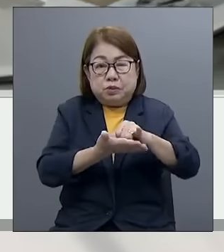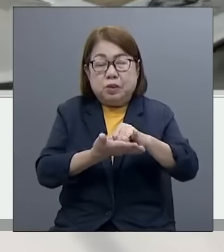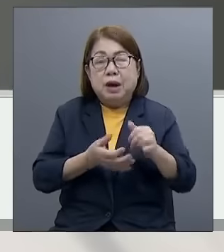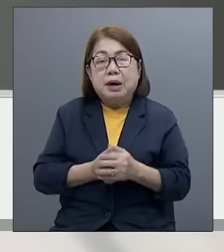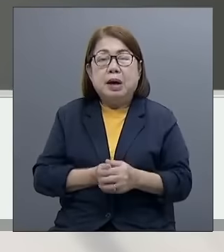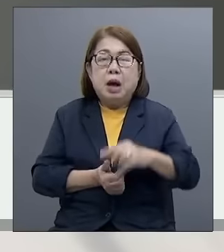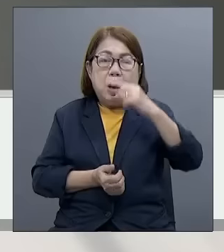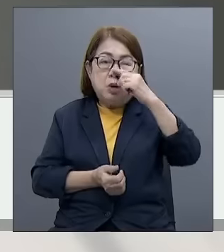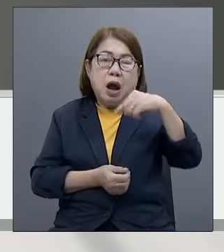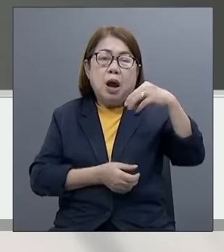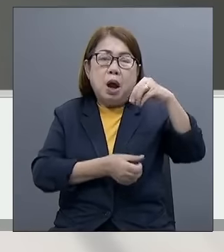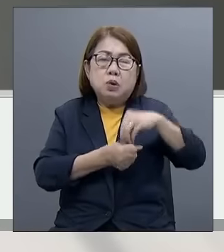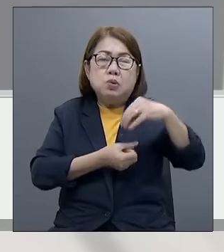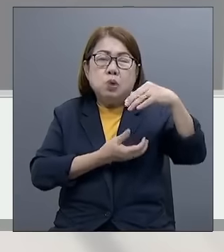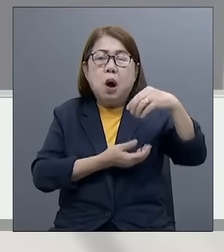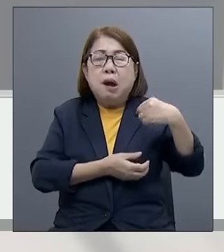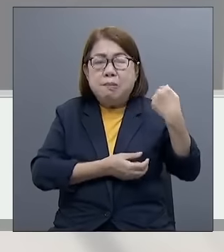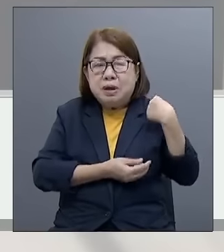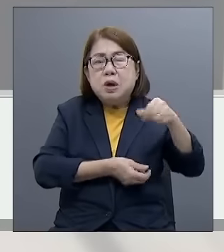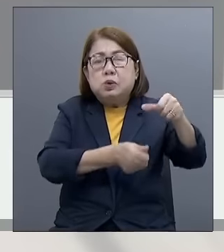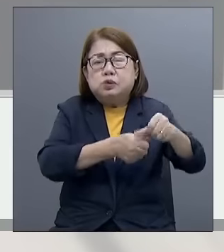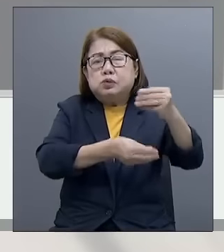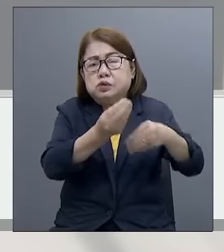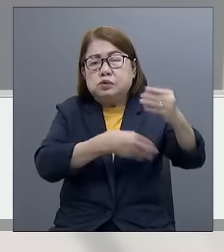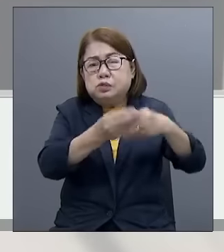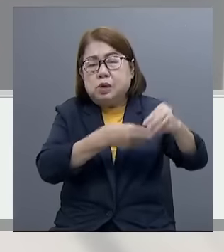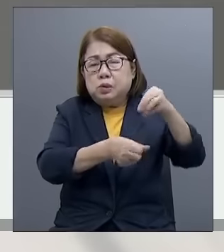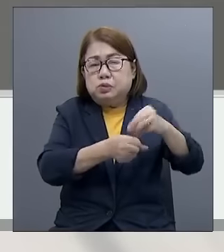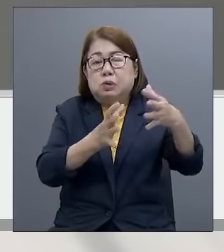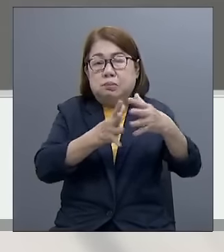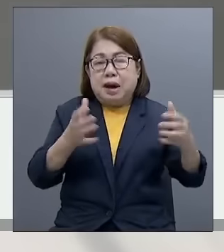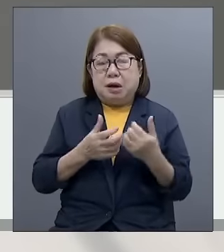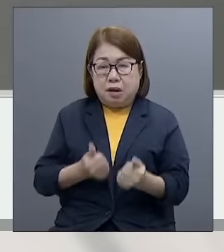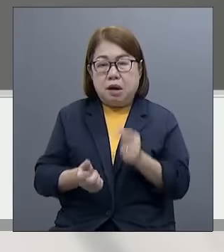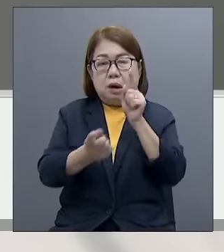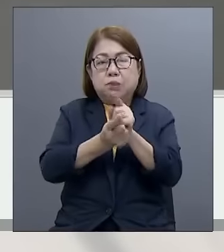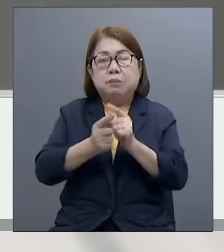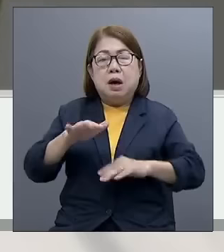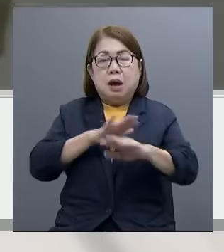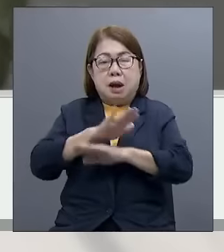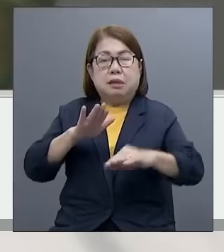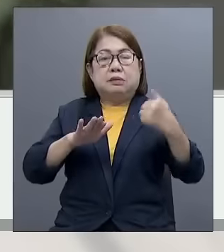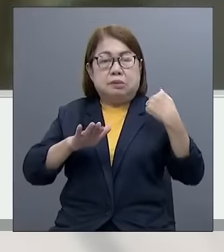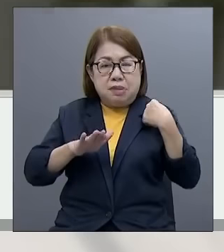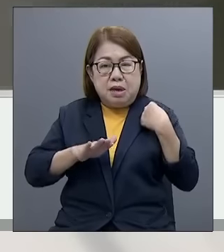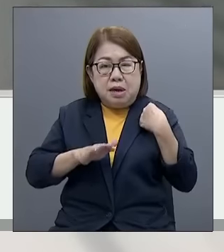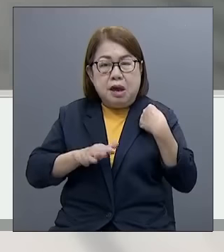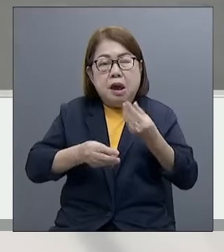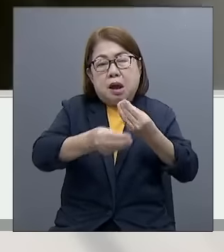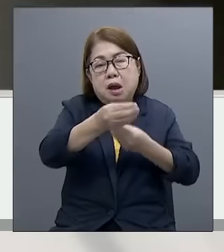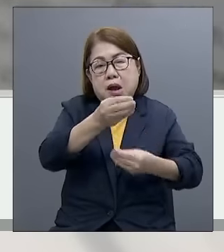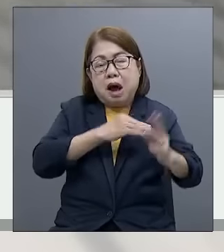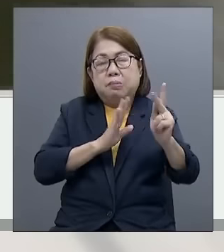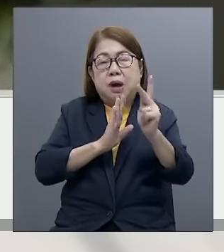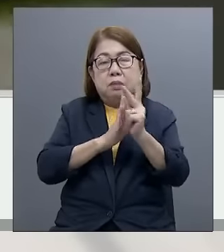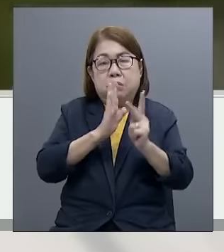ไทยเอาไว้หลายชิ้นค่ะข้อมูลที่สำคัญก็คือเมื่อทางพิพิธภัณฑ์พบว่ามีหลักฐานการซื้อขายที่ผิดกฎหมายกับดัก